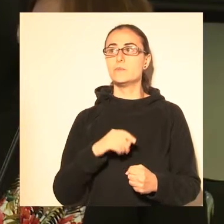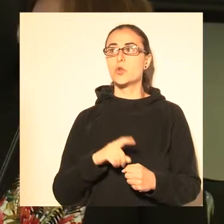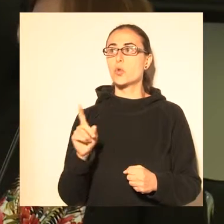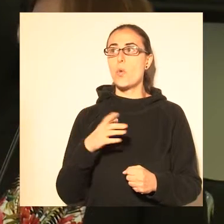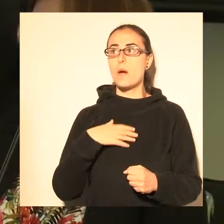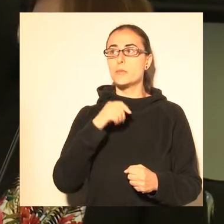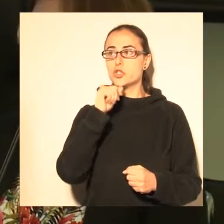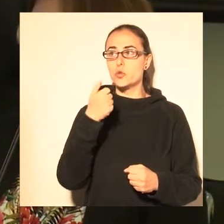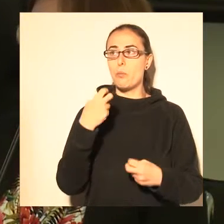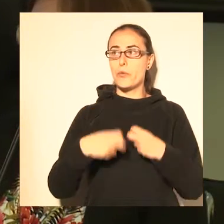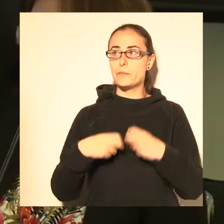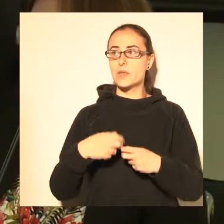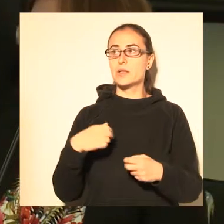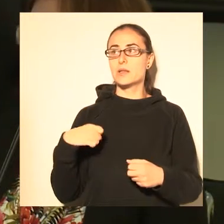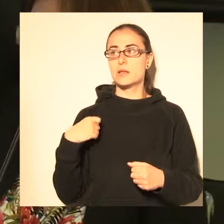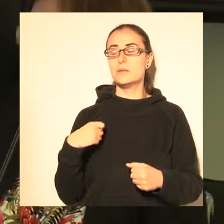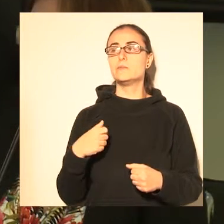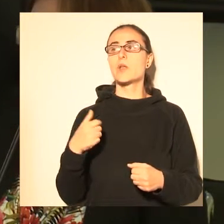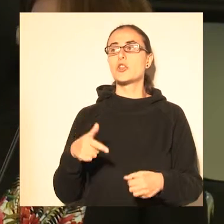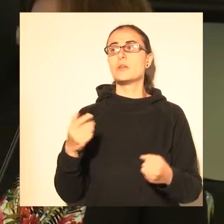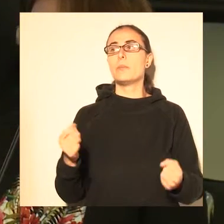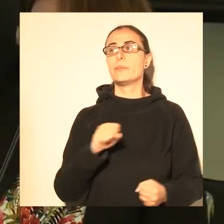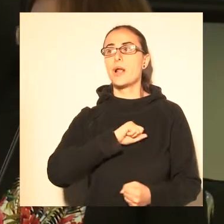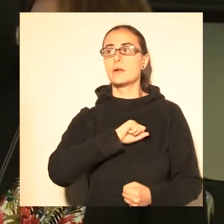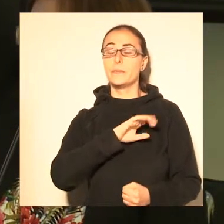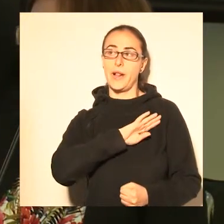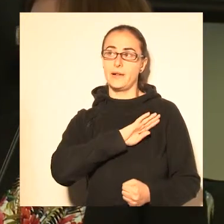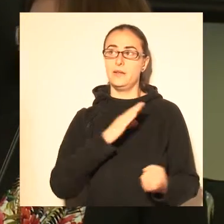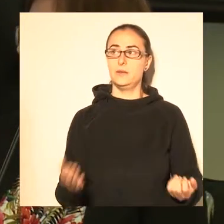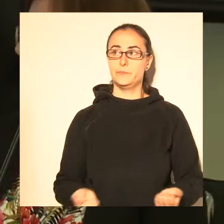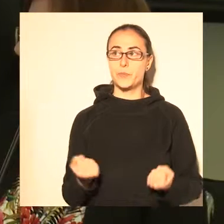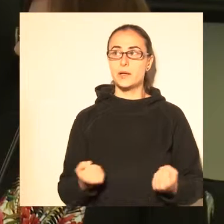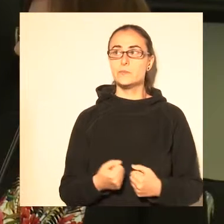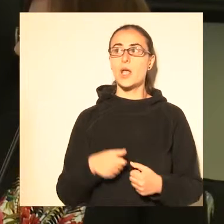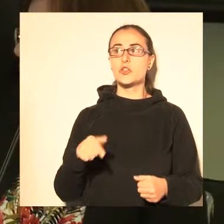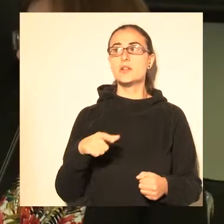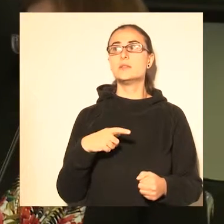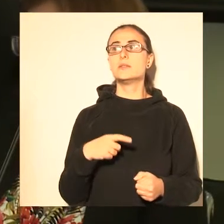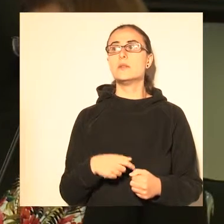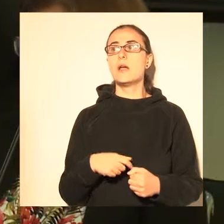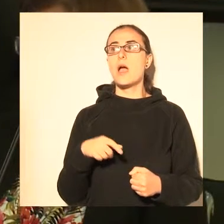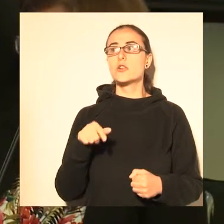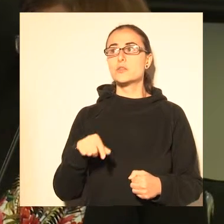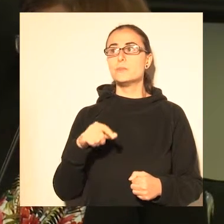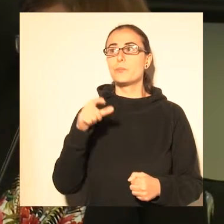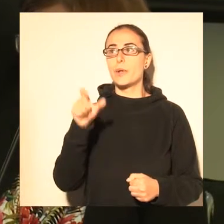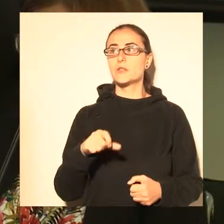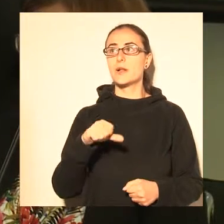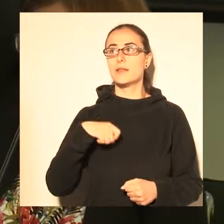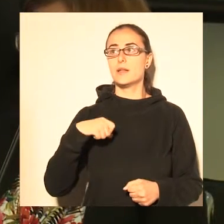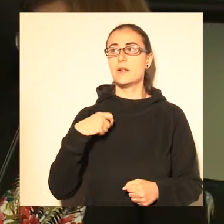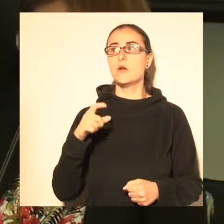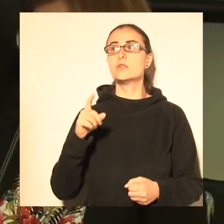tinerii nu am nicio problemă cu tinerii și eu i am luat în brațe Am făcut aceeași greșeală ca și alți oameni dar cred că